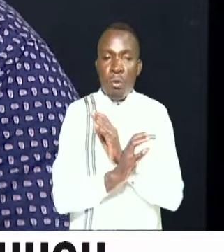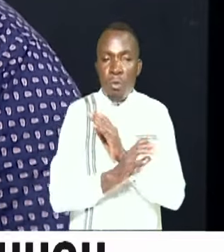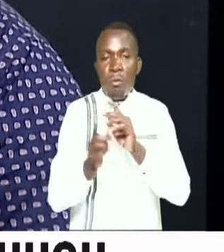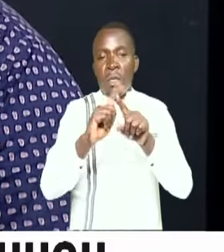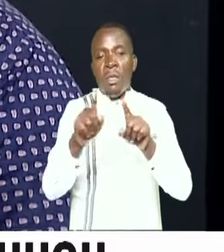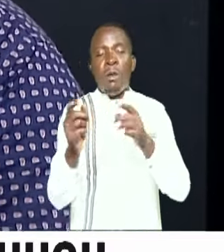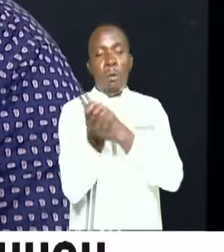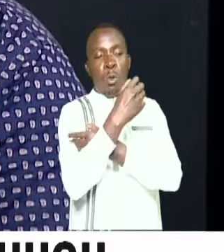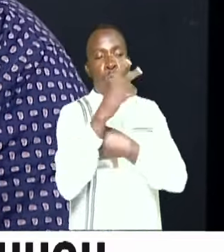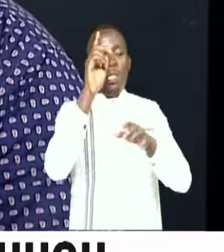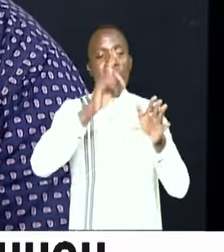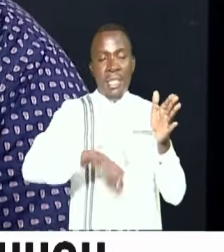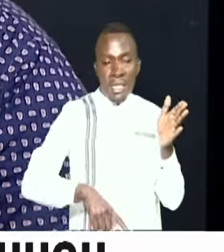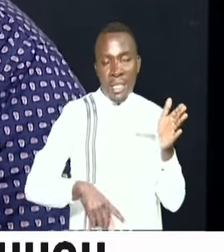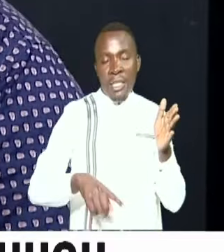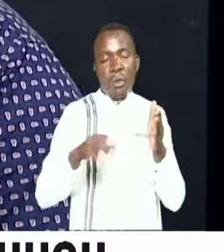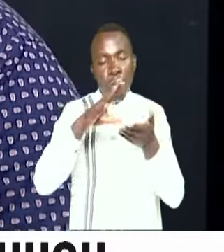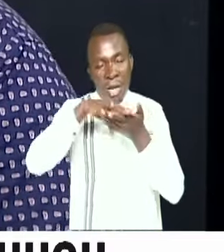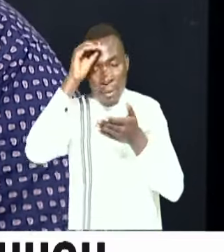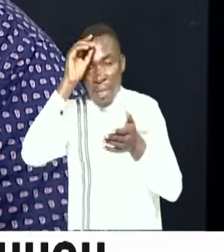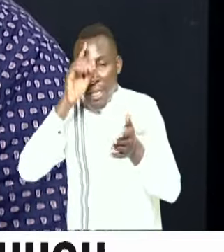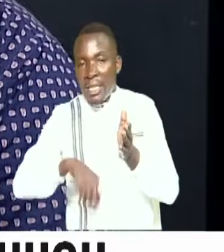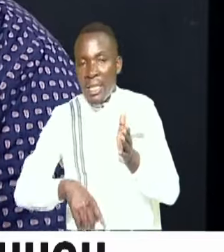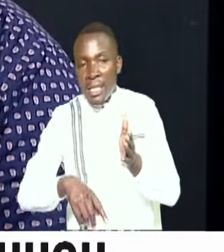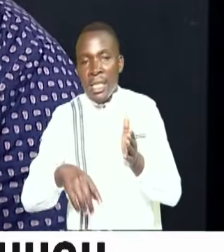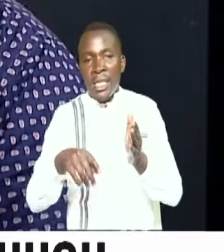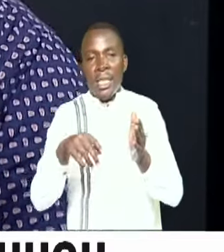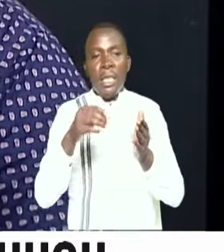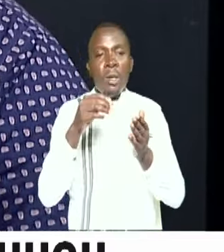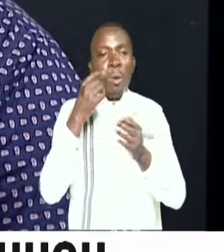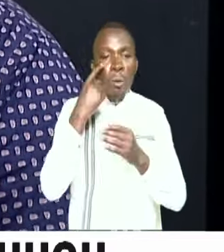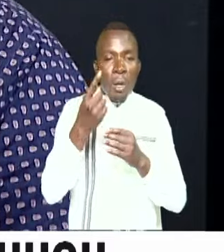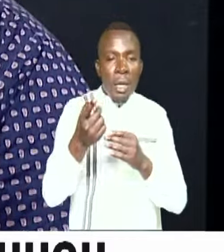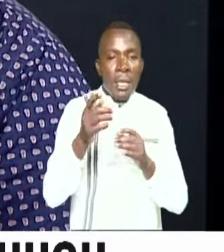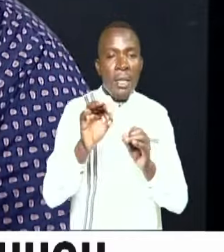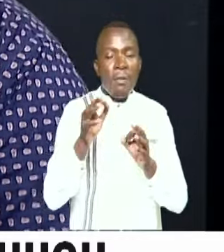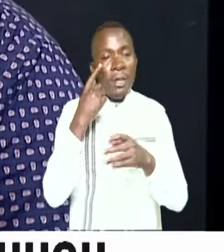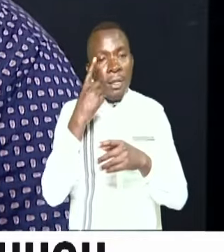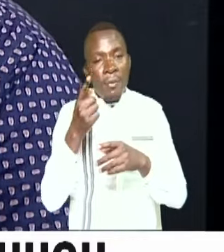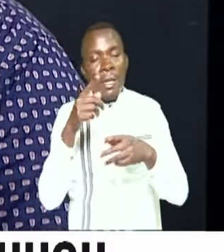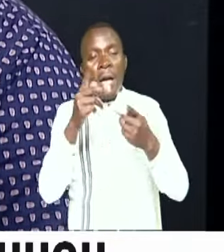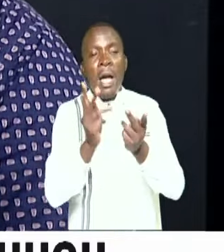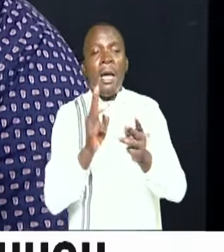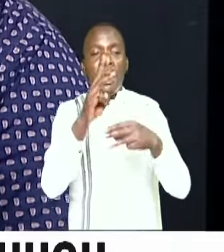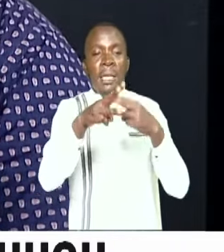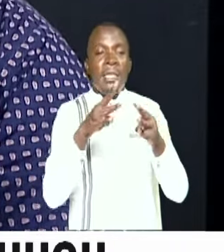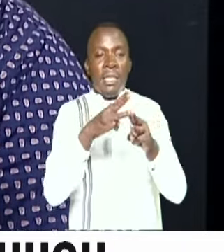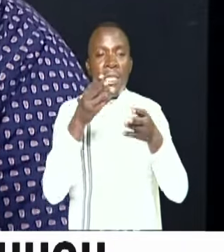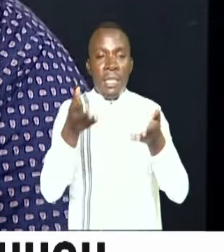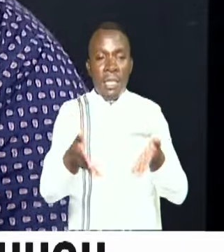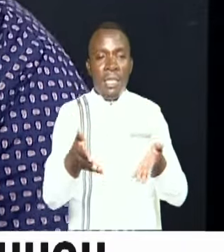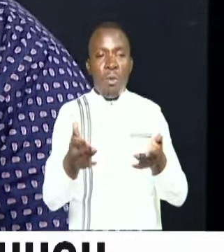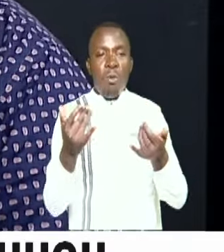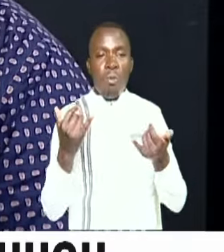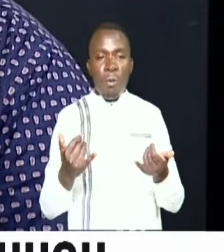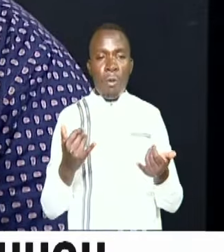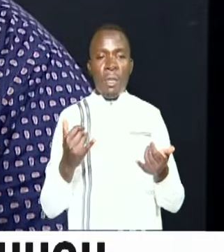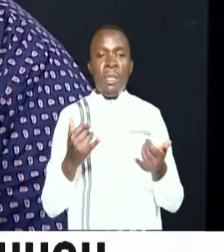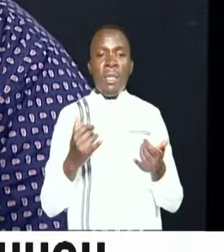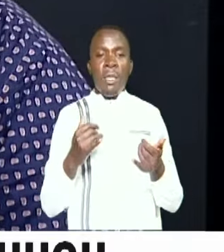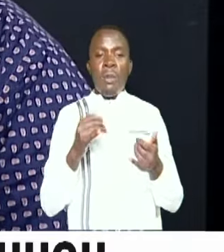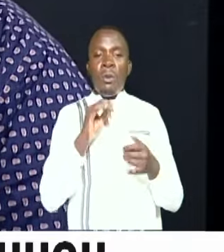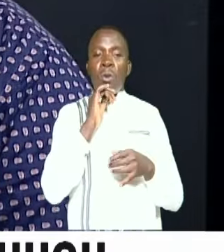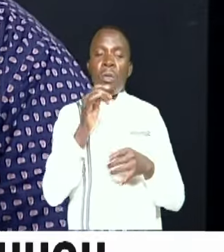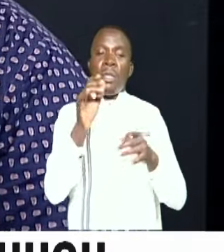n'iki twakurayo cyangwa n'iki twabigiraho, kuko usanga ko urebye ahisi iri ubu ngubu ntago ari